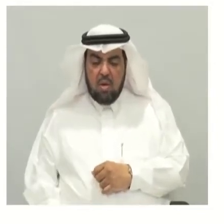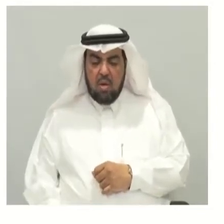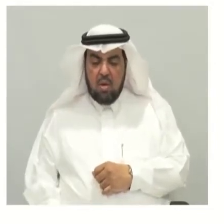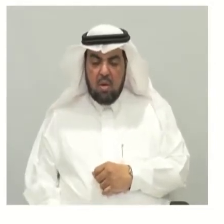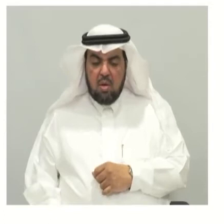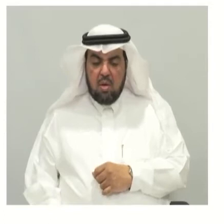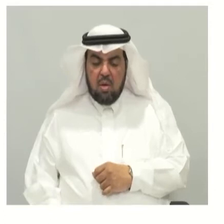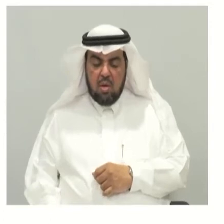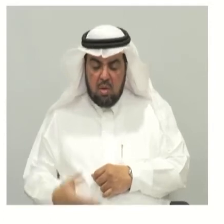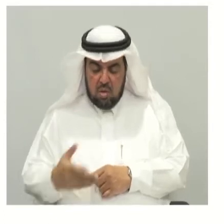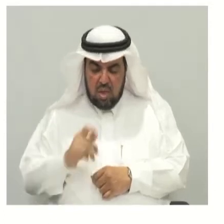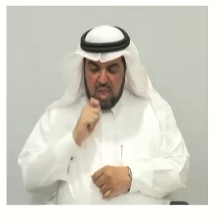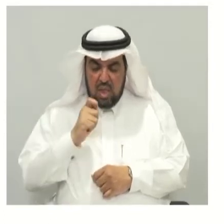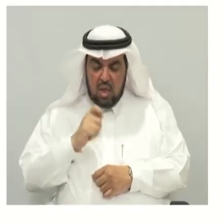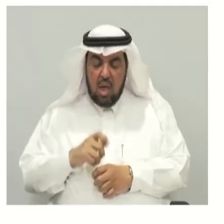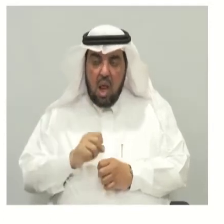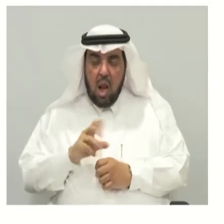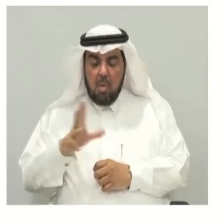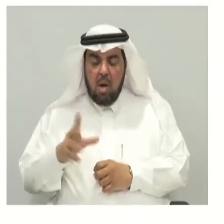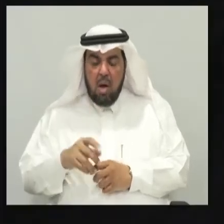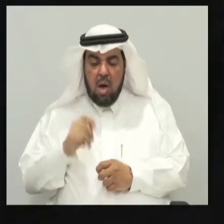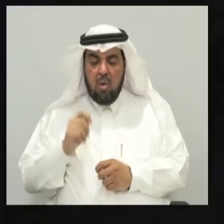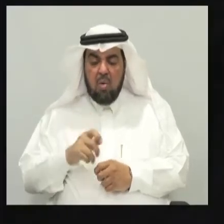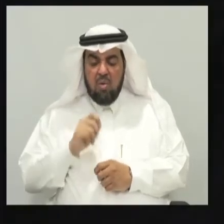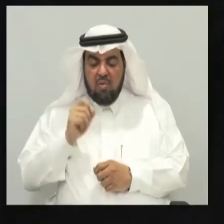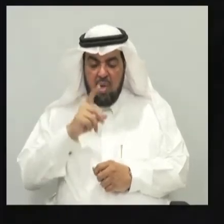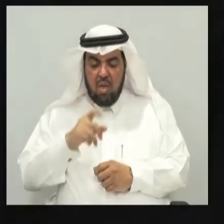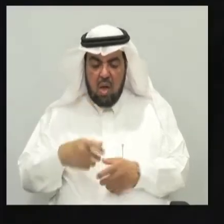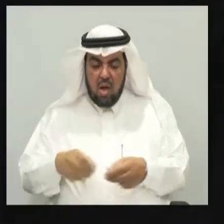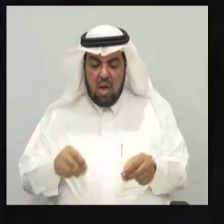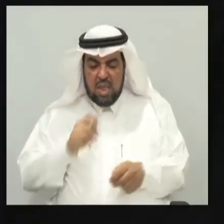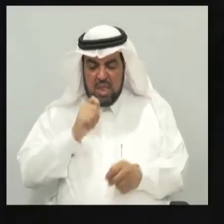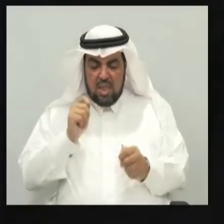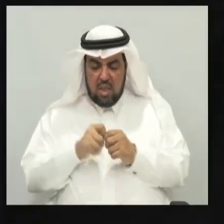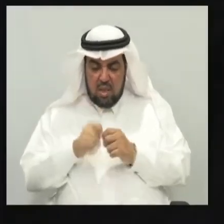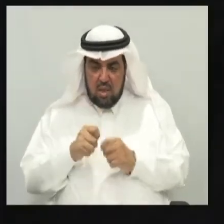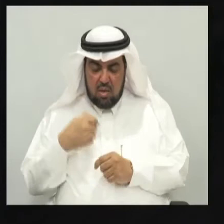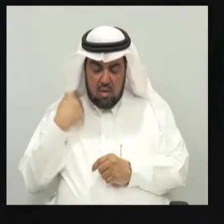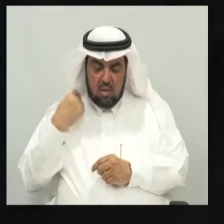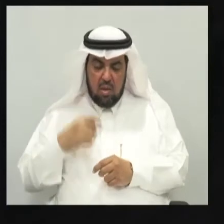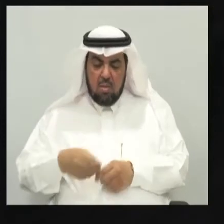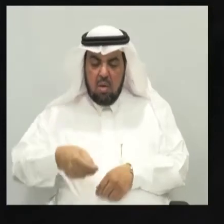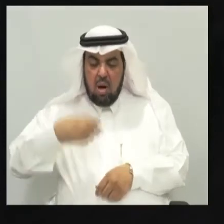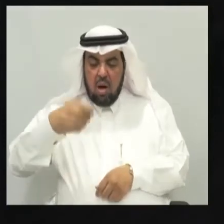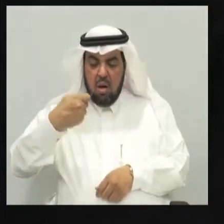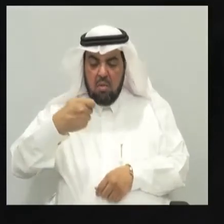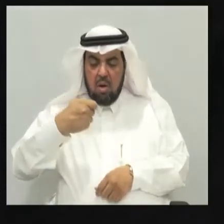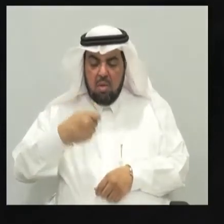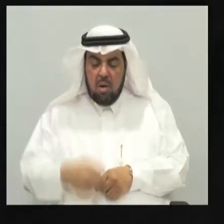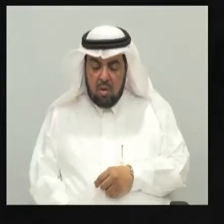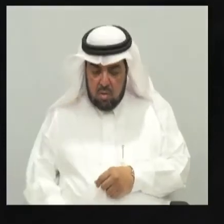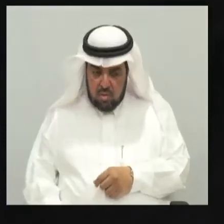الإناث يلبسون الذهب، والذهب له لمعان له بريق، والفضة والحديد الملاعق التي تقوم باستخدامها من الحديد